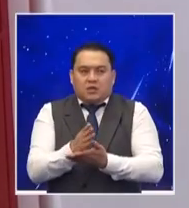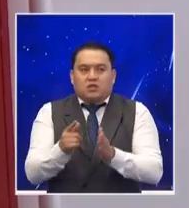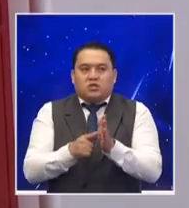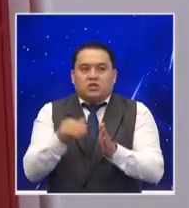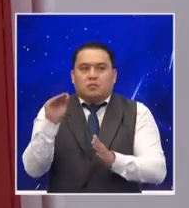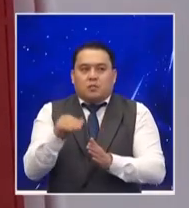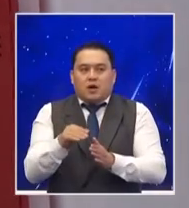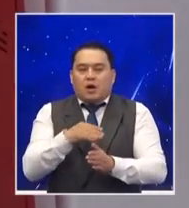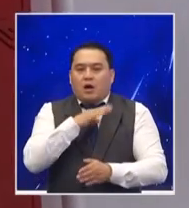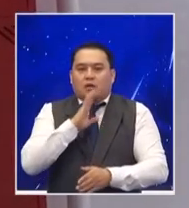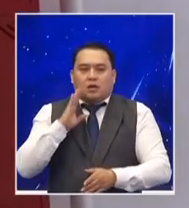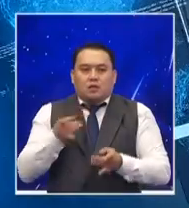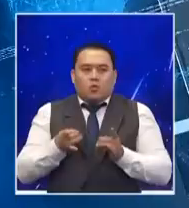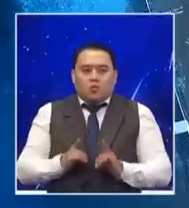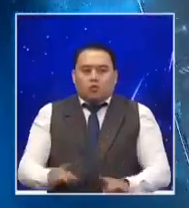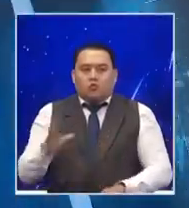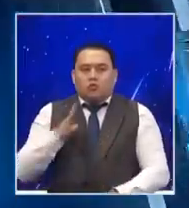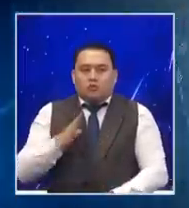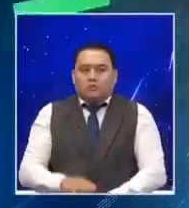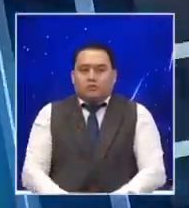7000-ға жуық ананы босандырған.